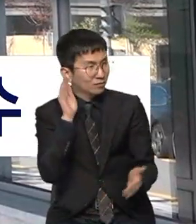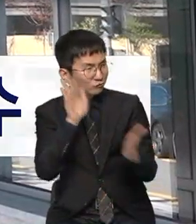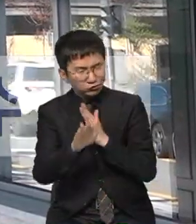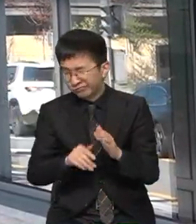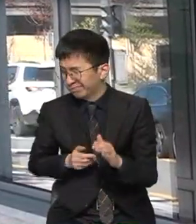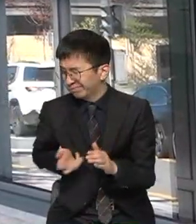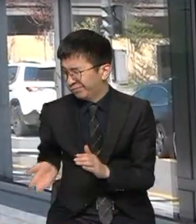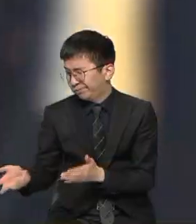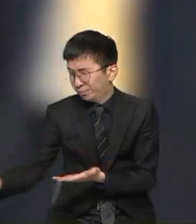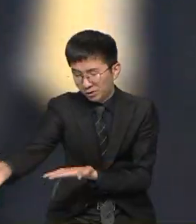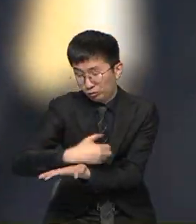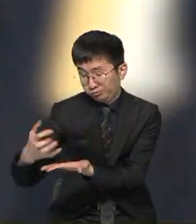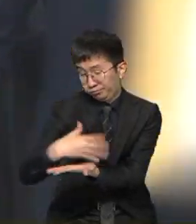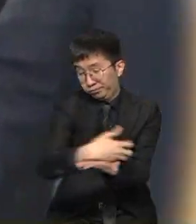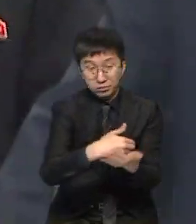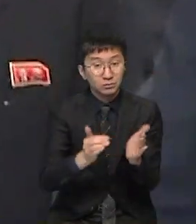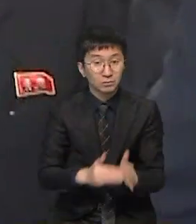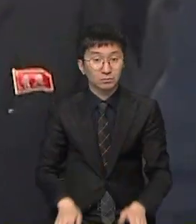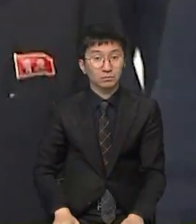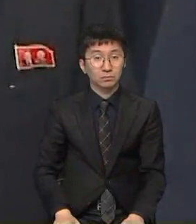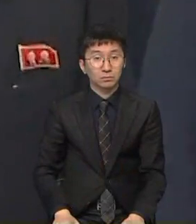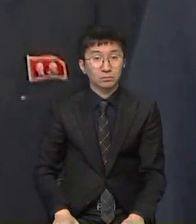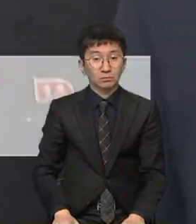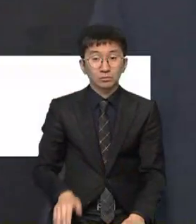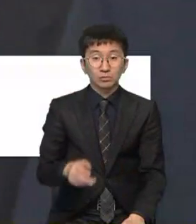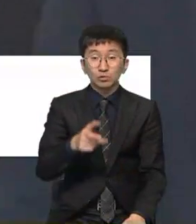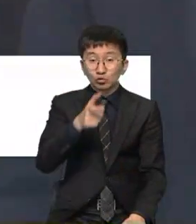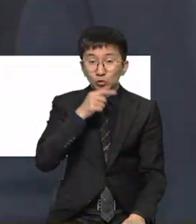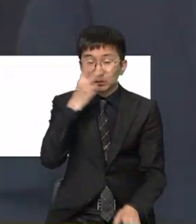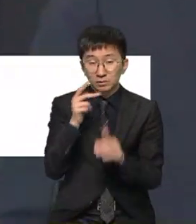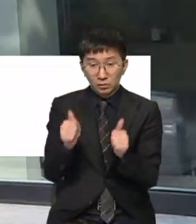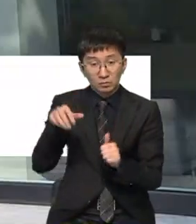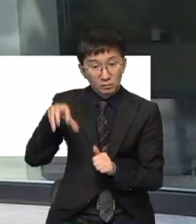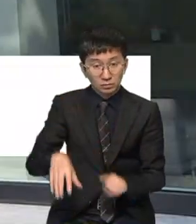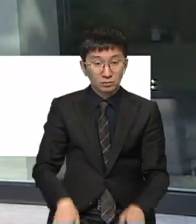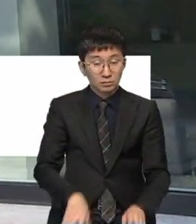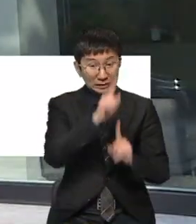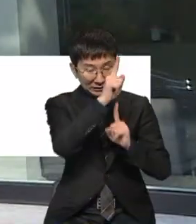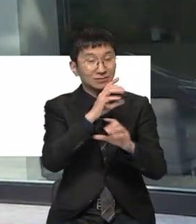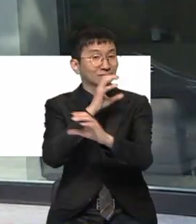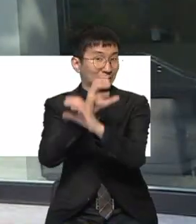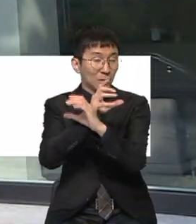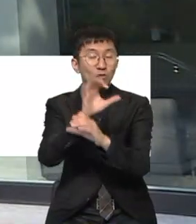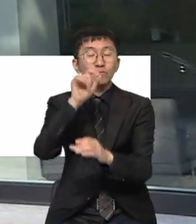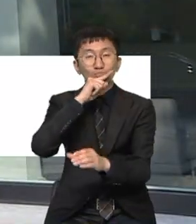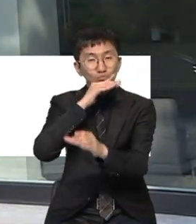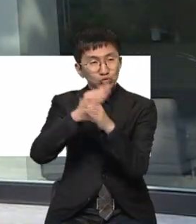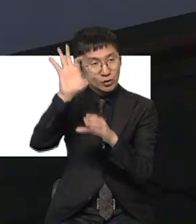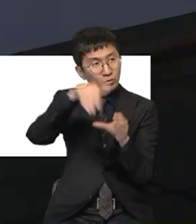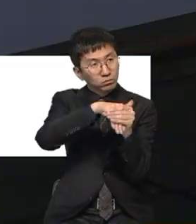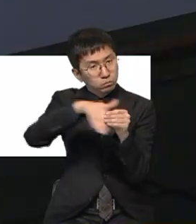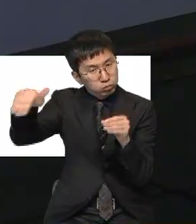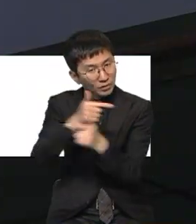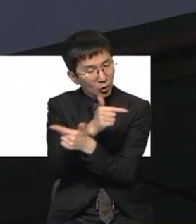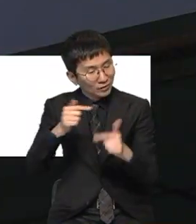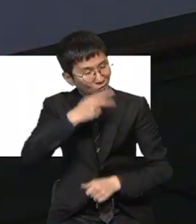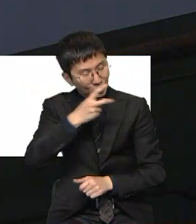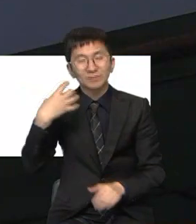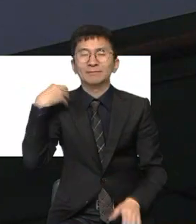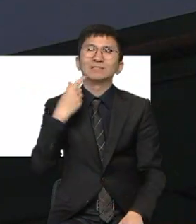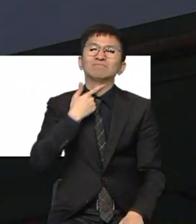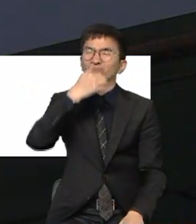강제 수사에 착수했습니다. 이 전 차장은 수원지검에서 이재명 민주당 대표의 쌍방울 대북송금 의혹 등에 관한